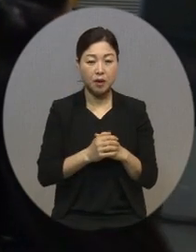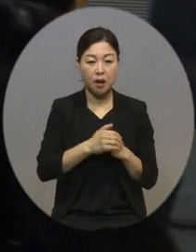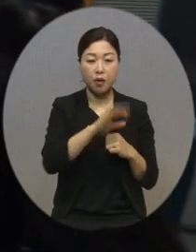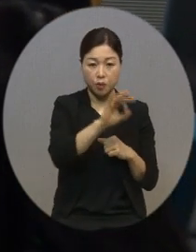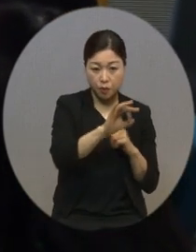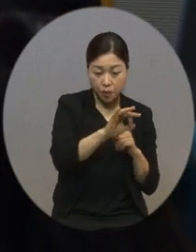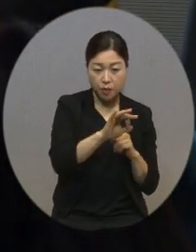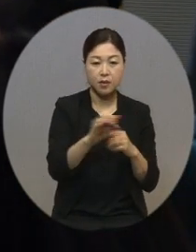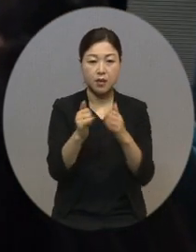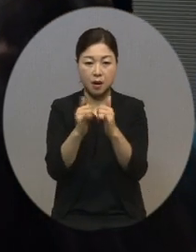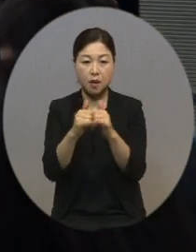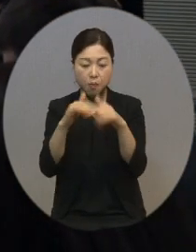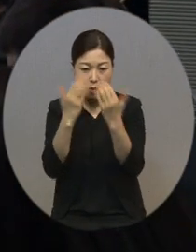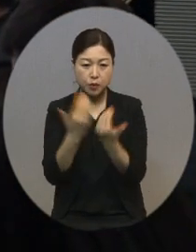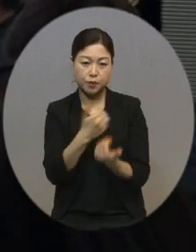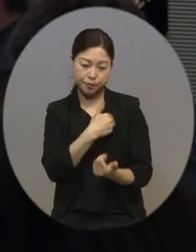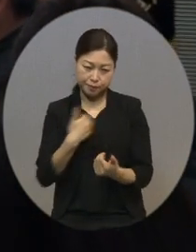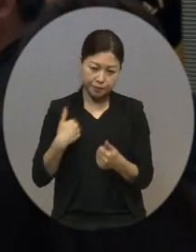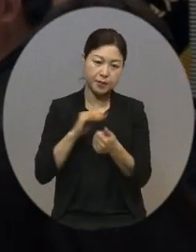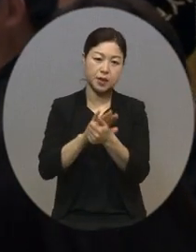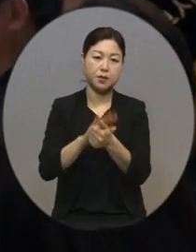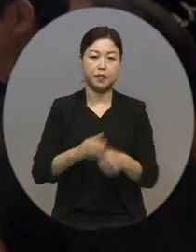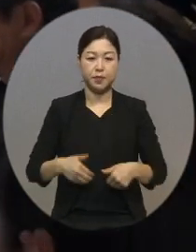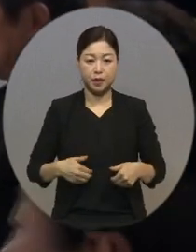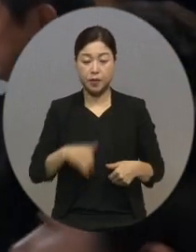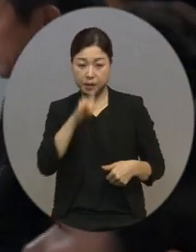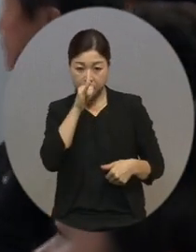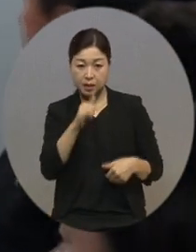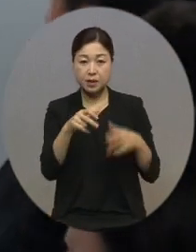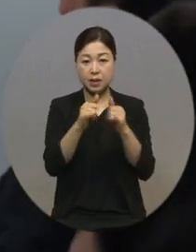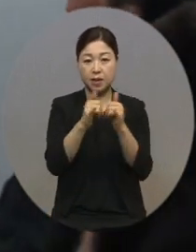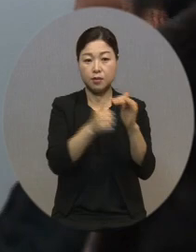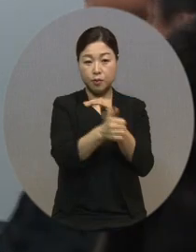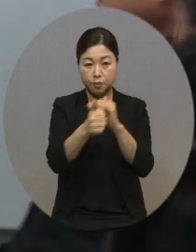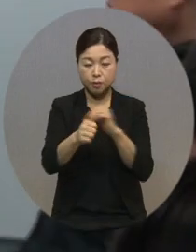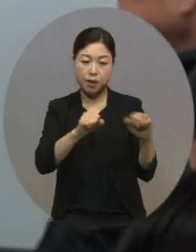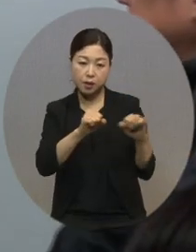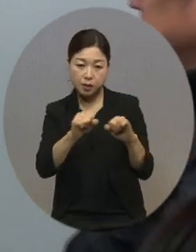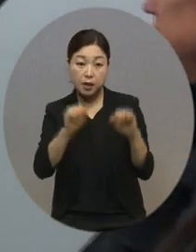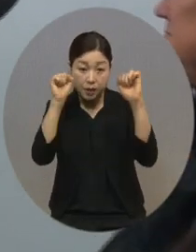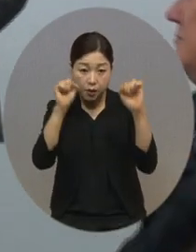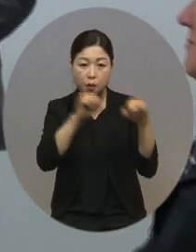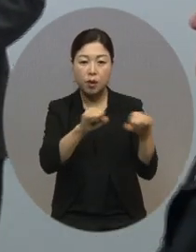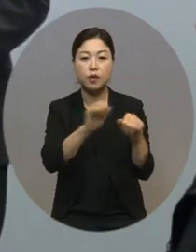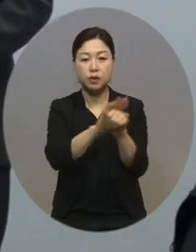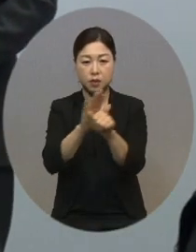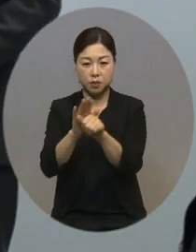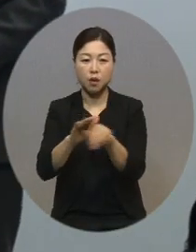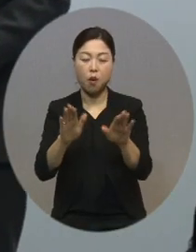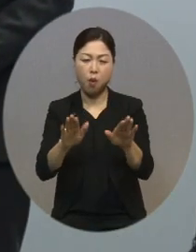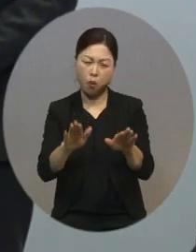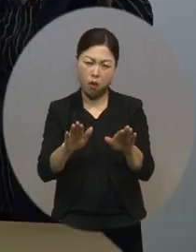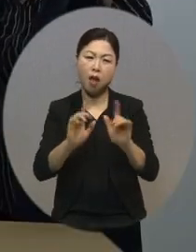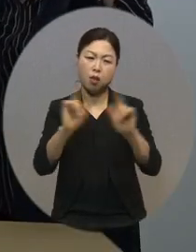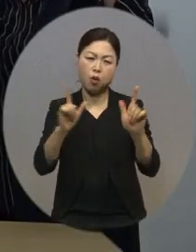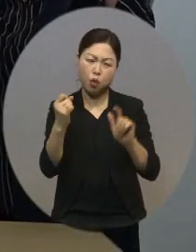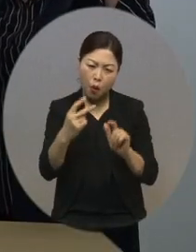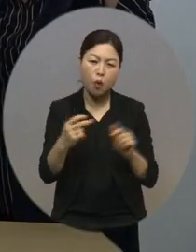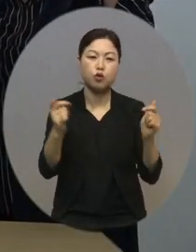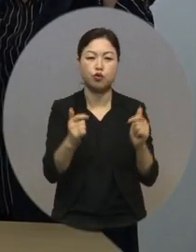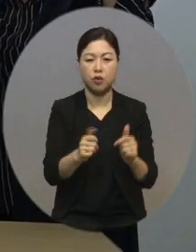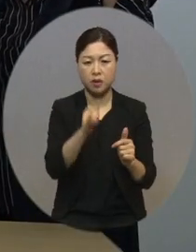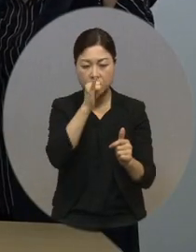인력 모두 더 넉넉히 지원해야 할 장애인 선수들의 체육활동 지원은 올해도 줄어든 상황,